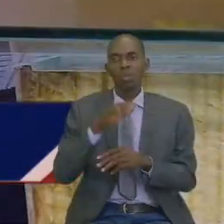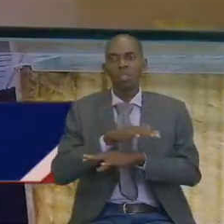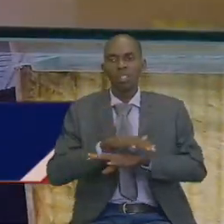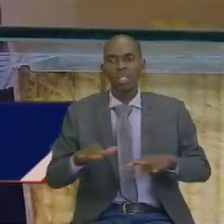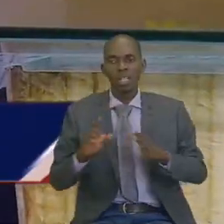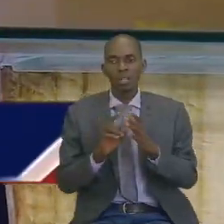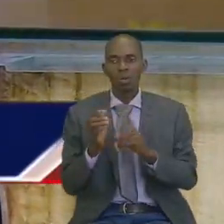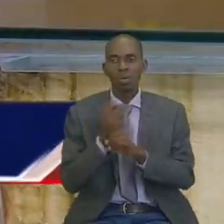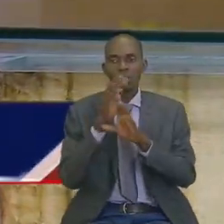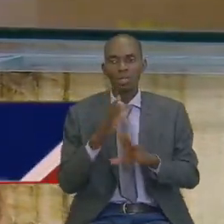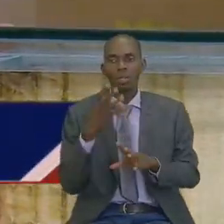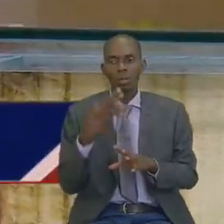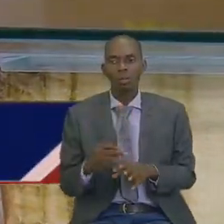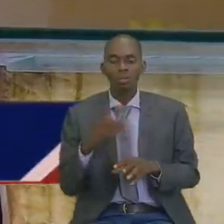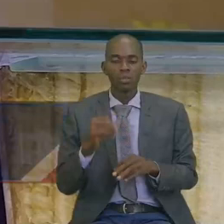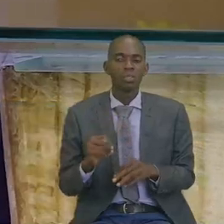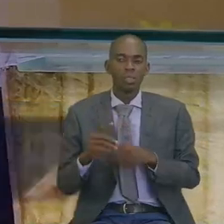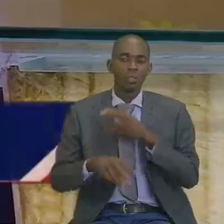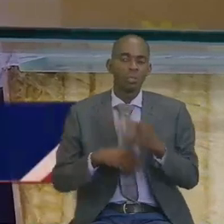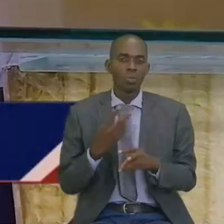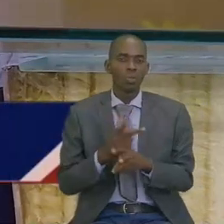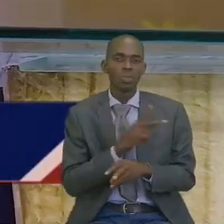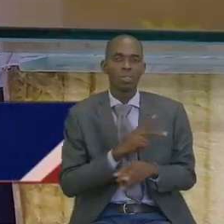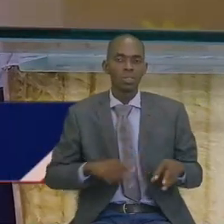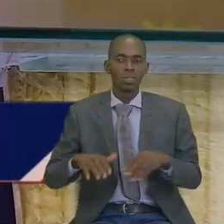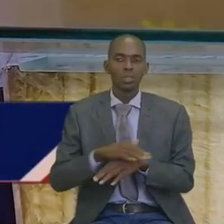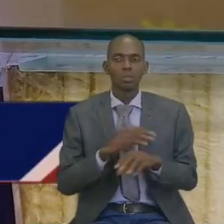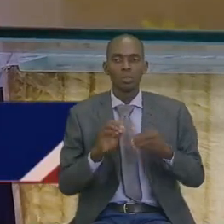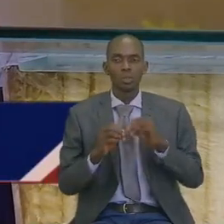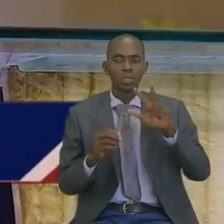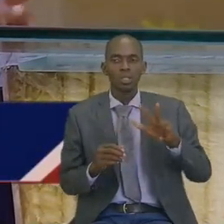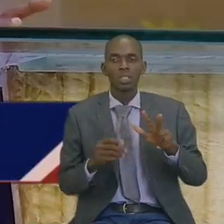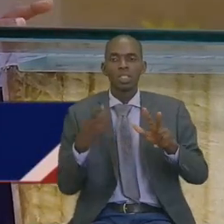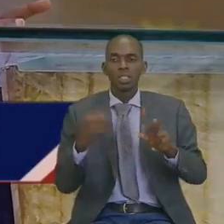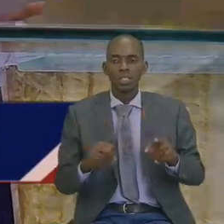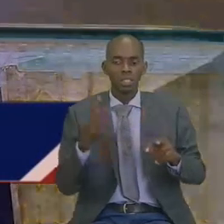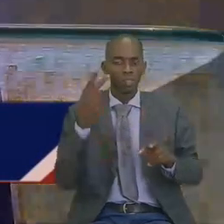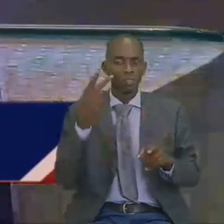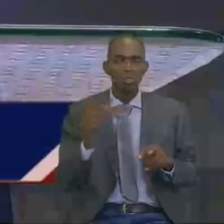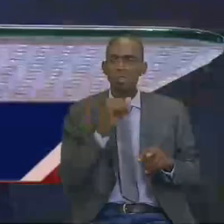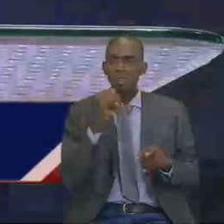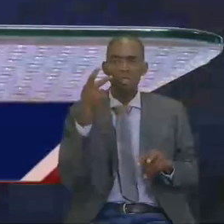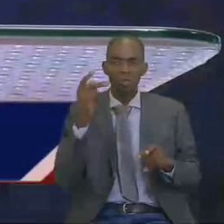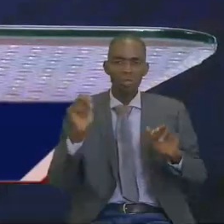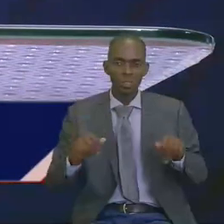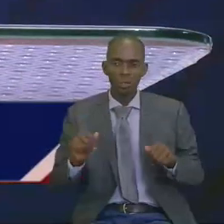les détenteurs inférieurs impies des royaumes des nations. Et 3. Les mains invisibles